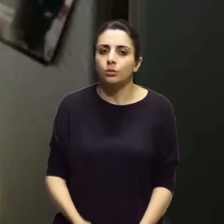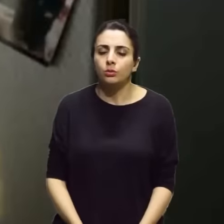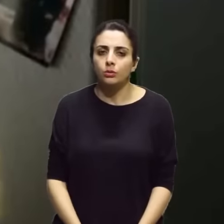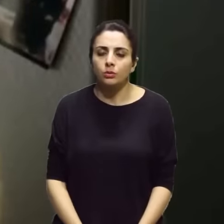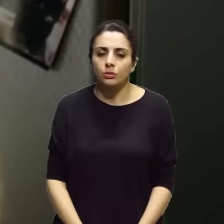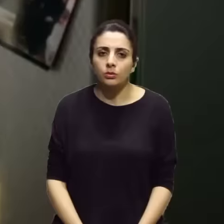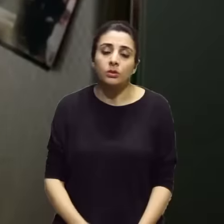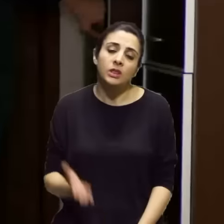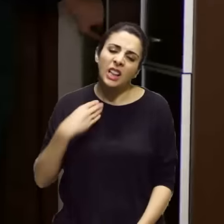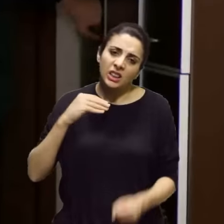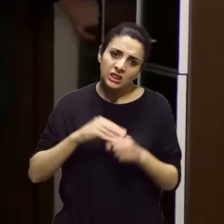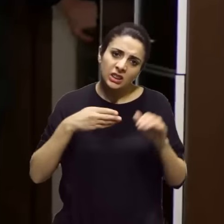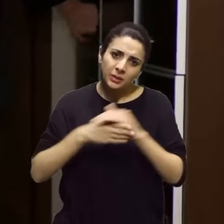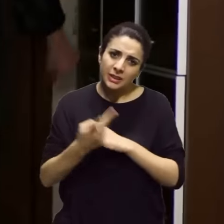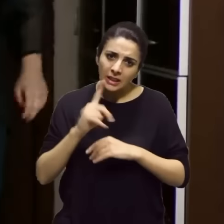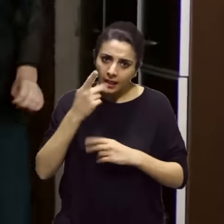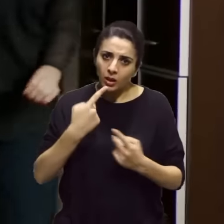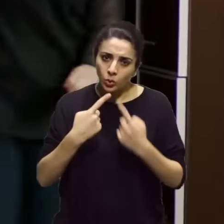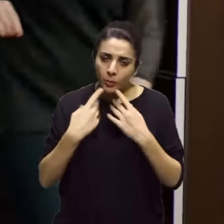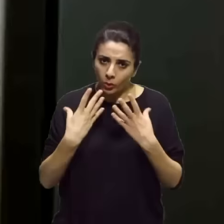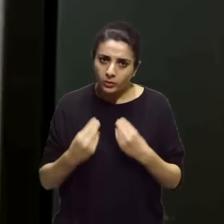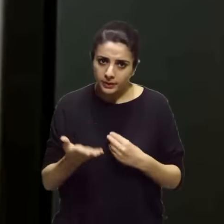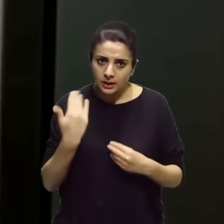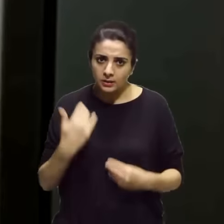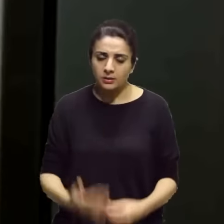Eda'da. Gel biz içeride şurada baş başa konuşalım. Gel.